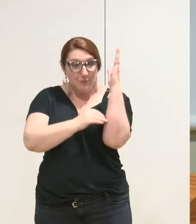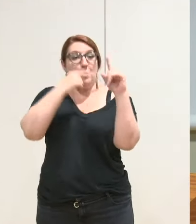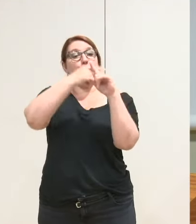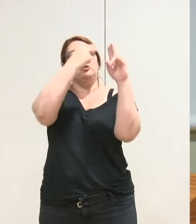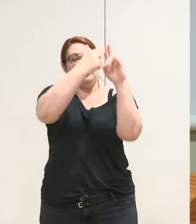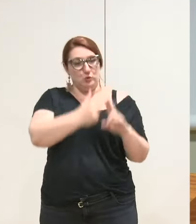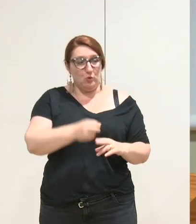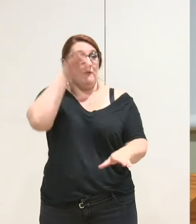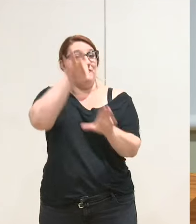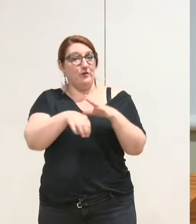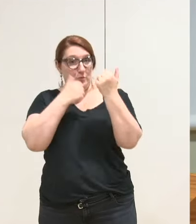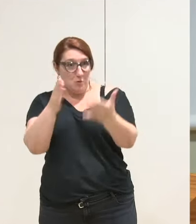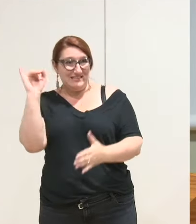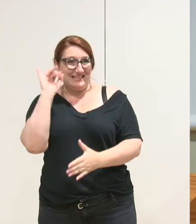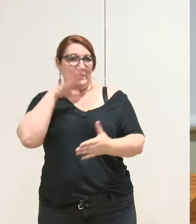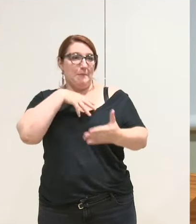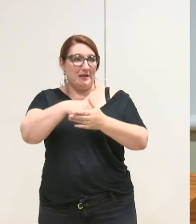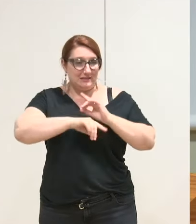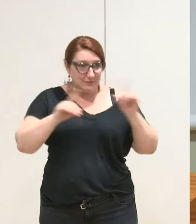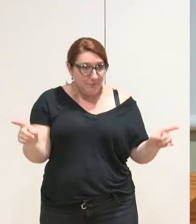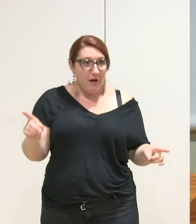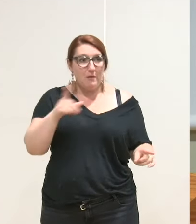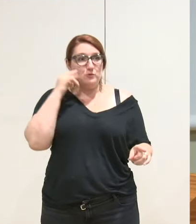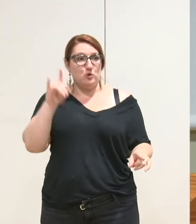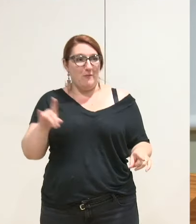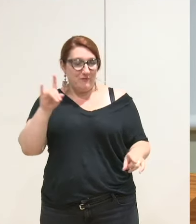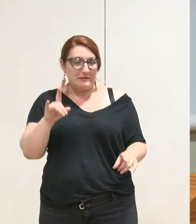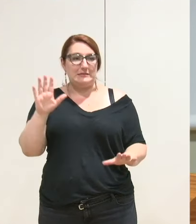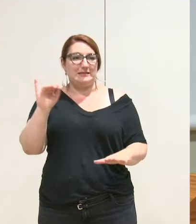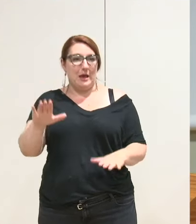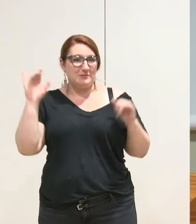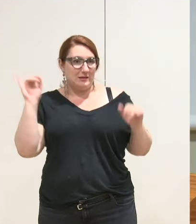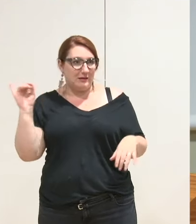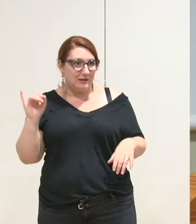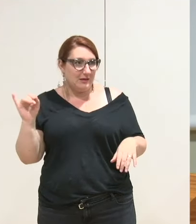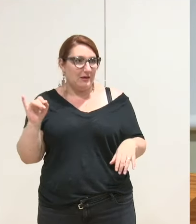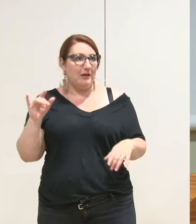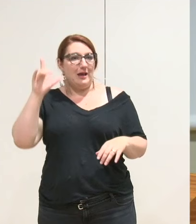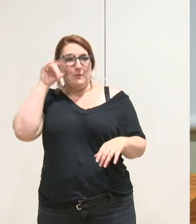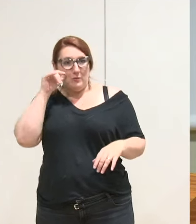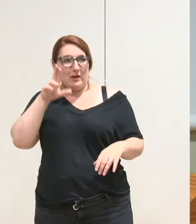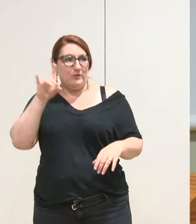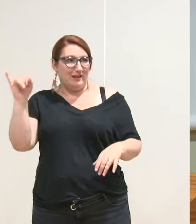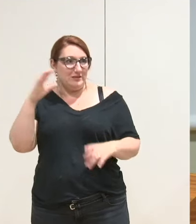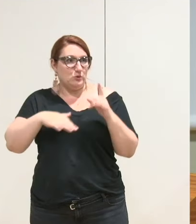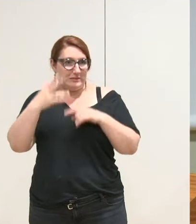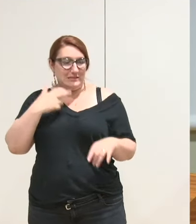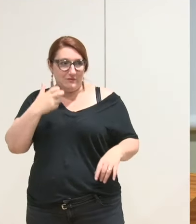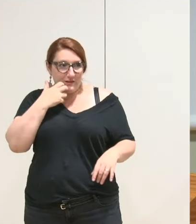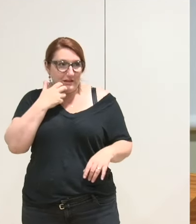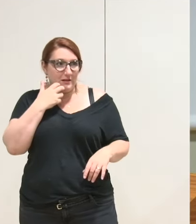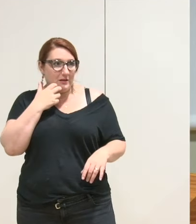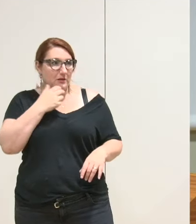au voix qui ne prend pas part au vote monsieur qui s'abstient républicain udi société